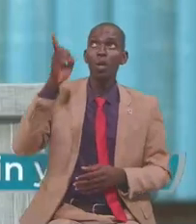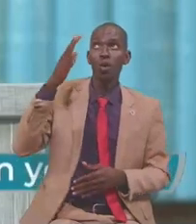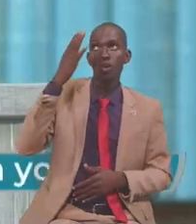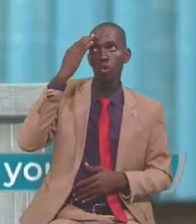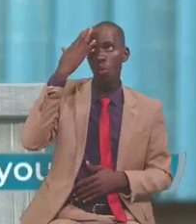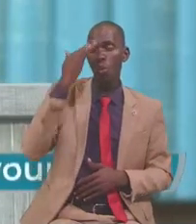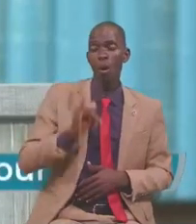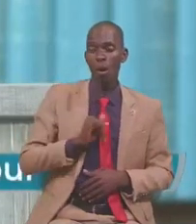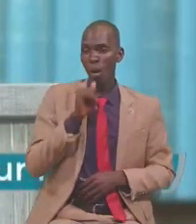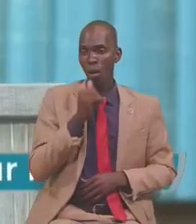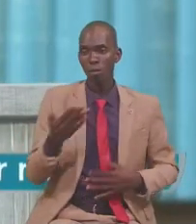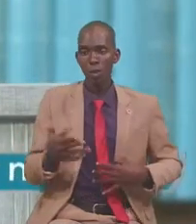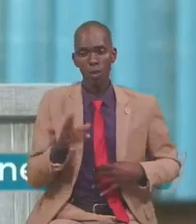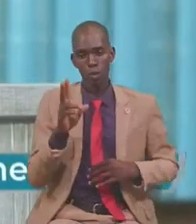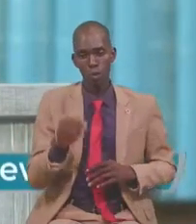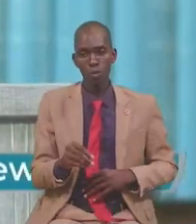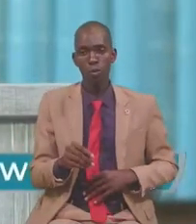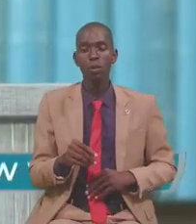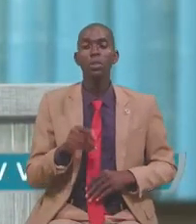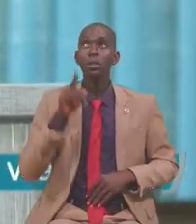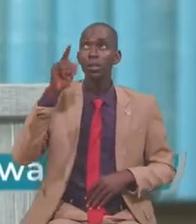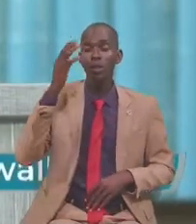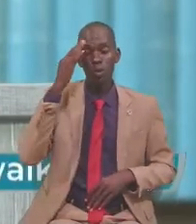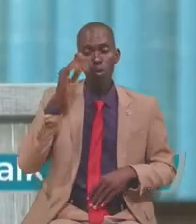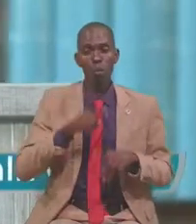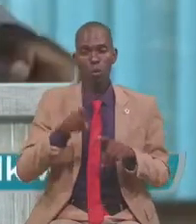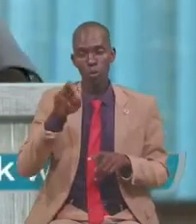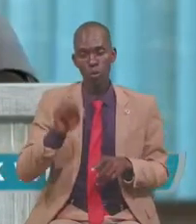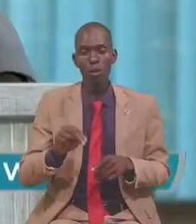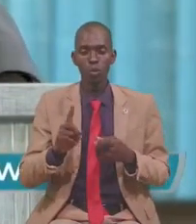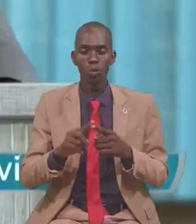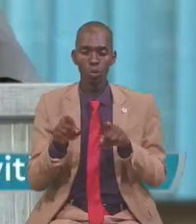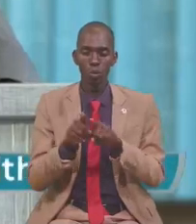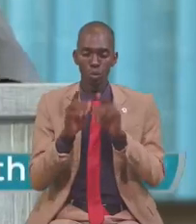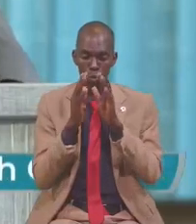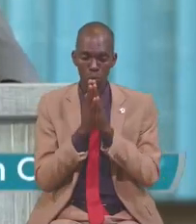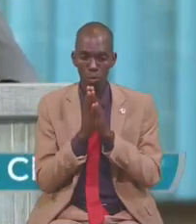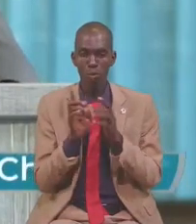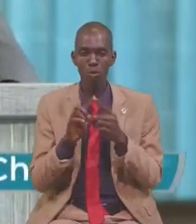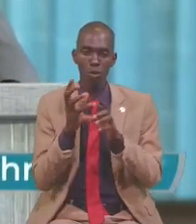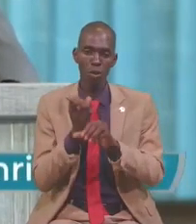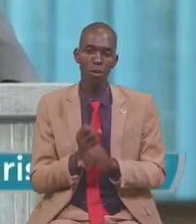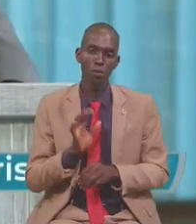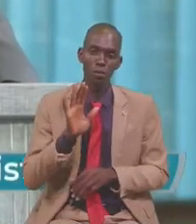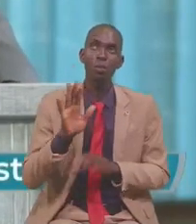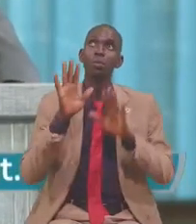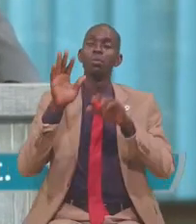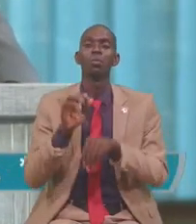l'homme de Dieu viendra confirmer la part de Dieu avec des signes. Ce soir, vous allez recevoir votre